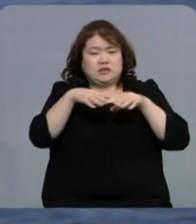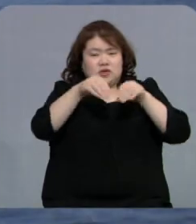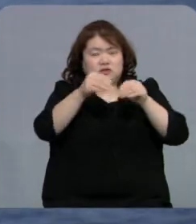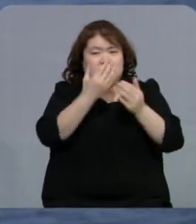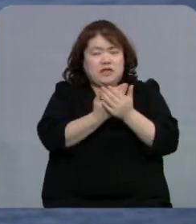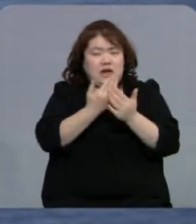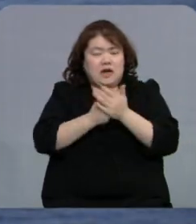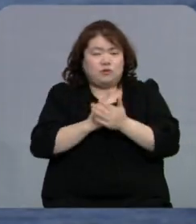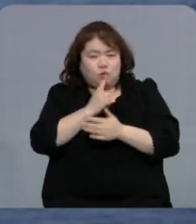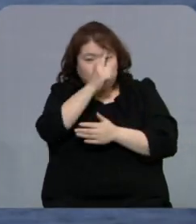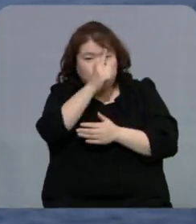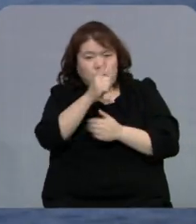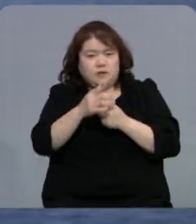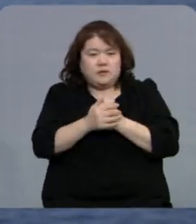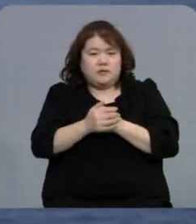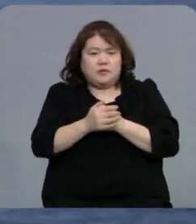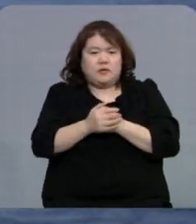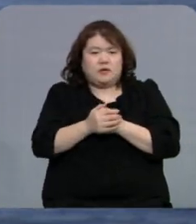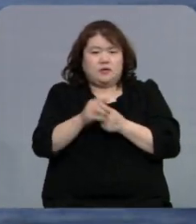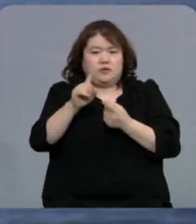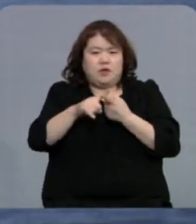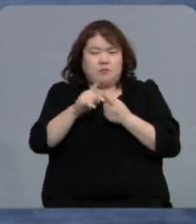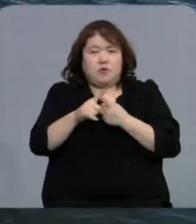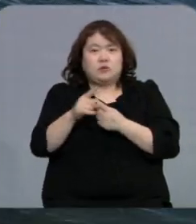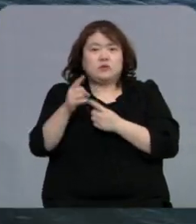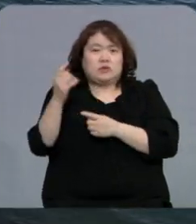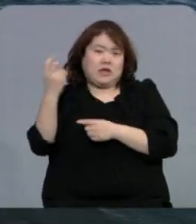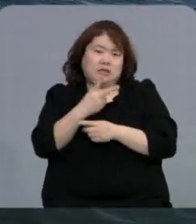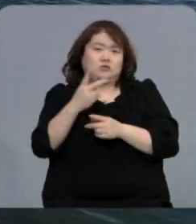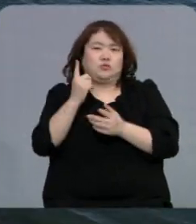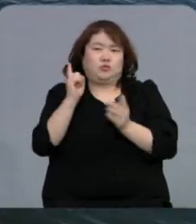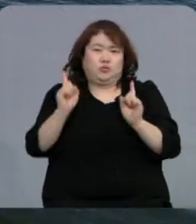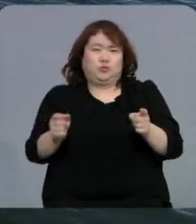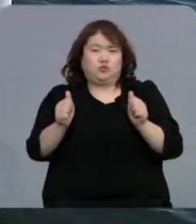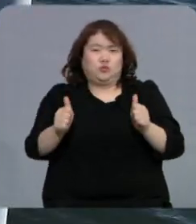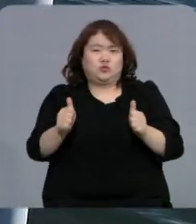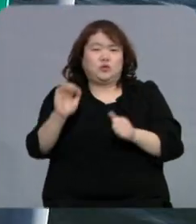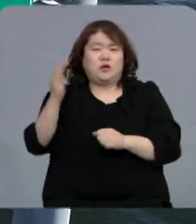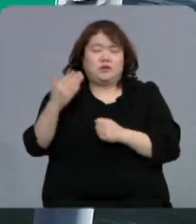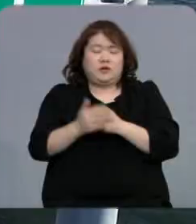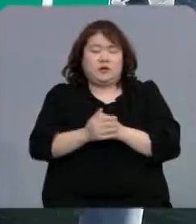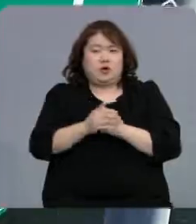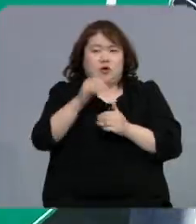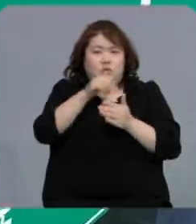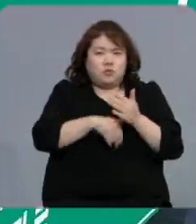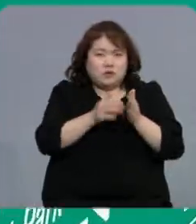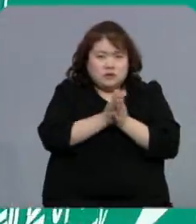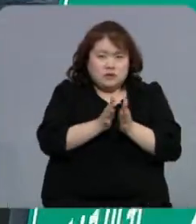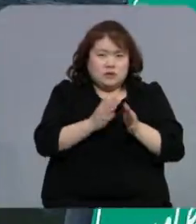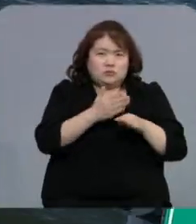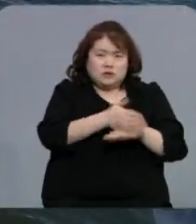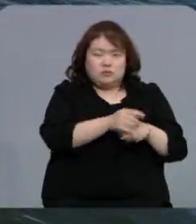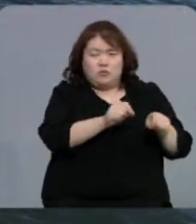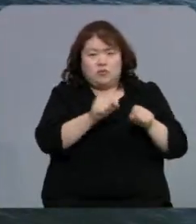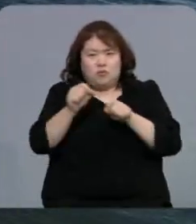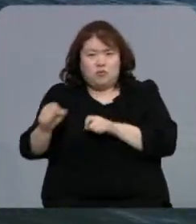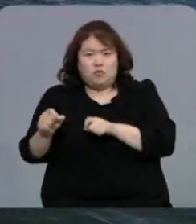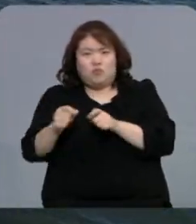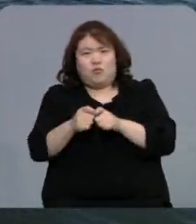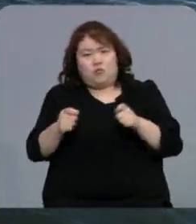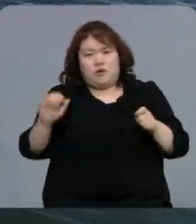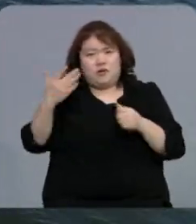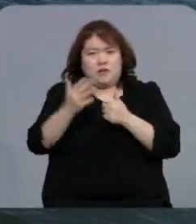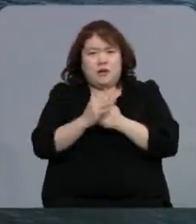되면 그때부터 권한 소송에 들어가야 돼요. 착공이 늦춰지고 공사 기간도 길어지면서